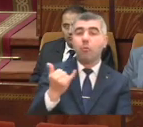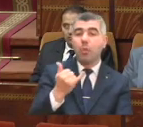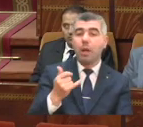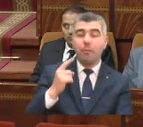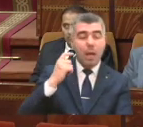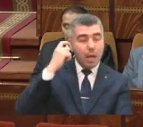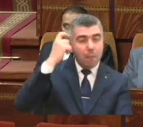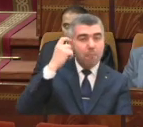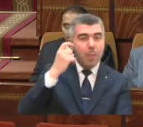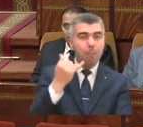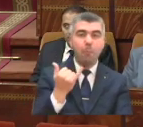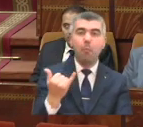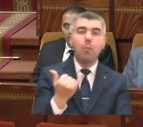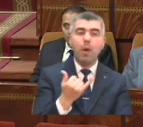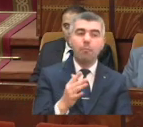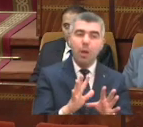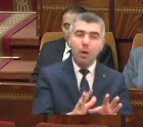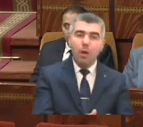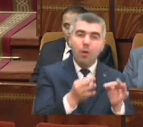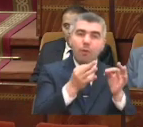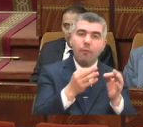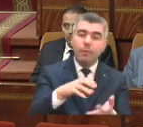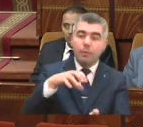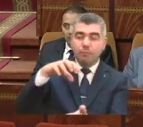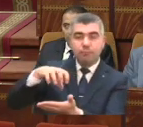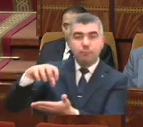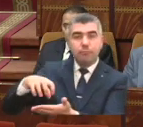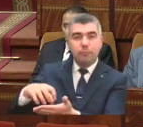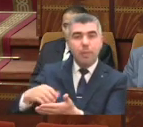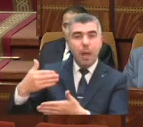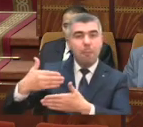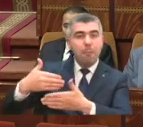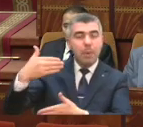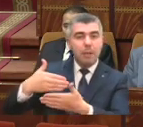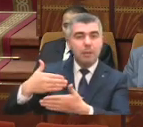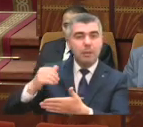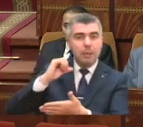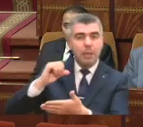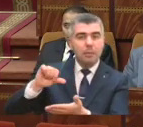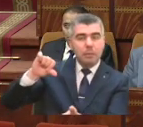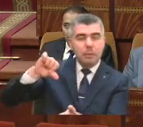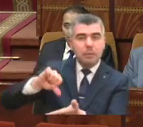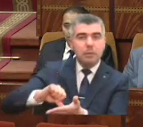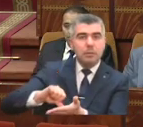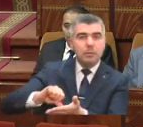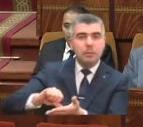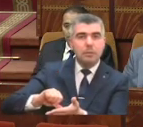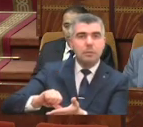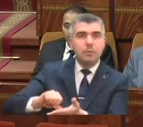التفكير جليا في خلق هذه المحطات في الأماكن التي سوف لا تضر